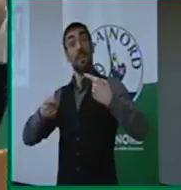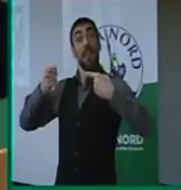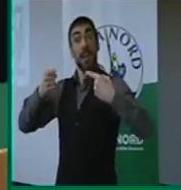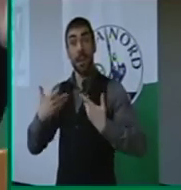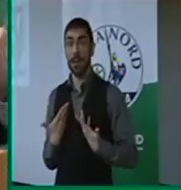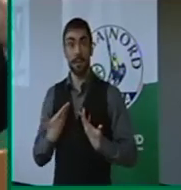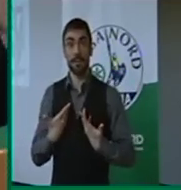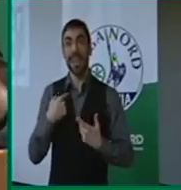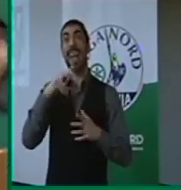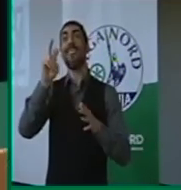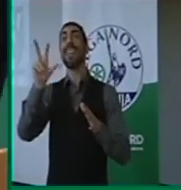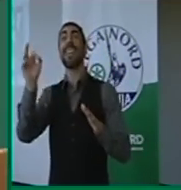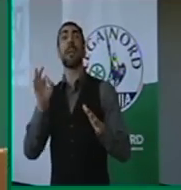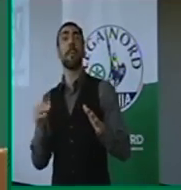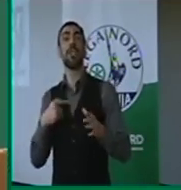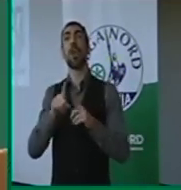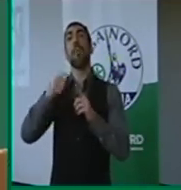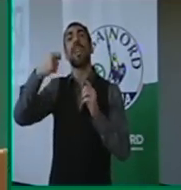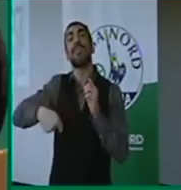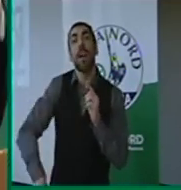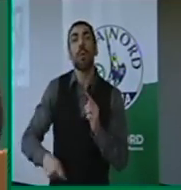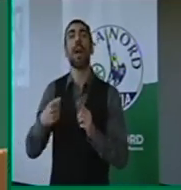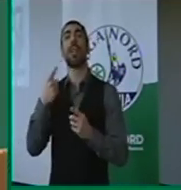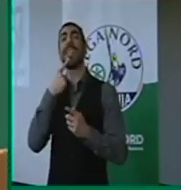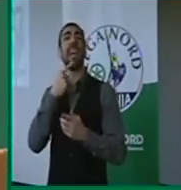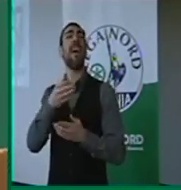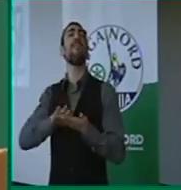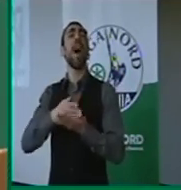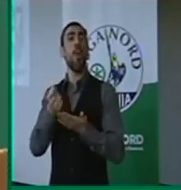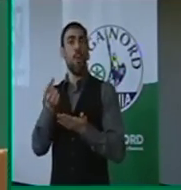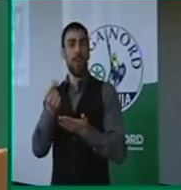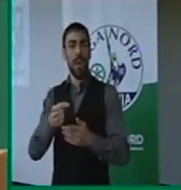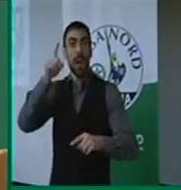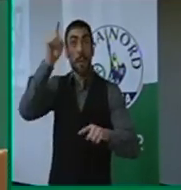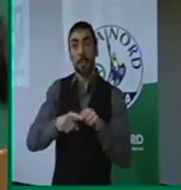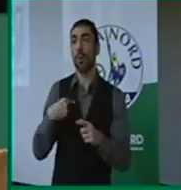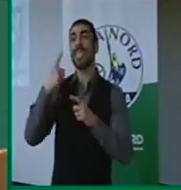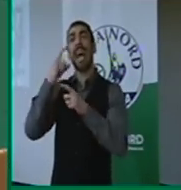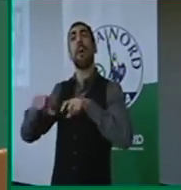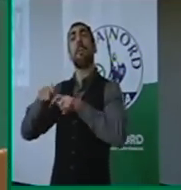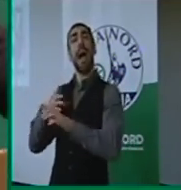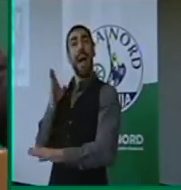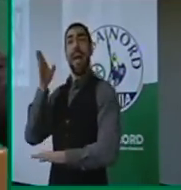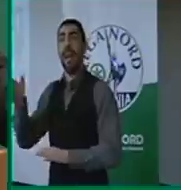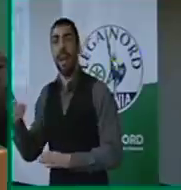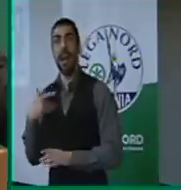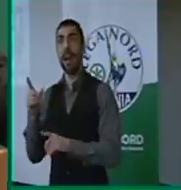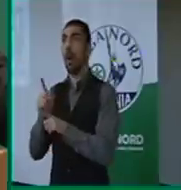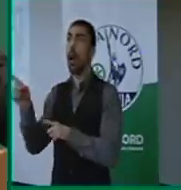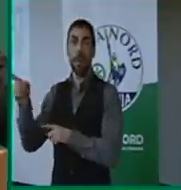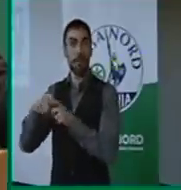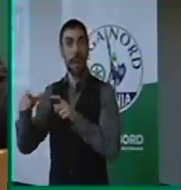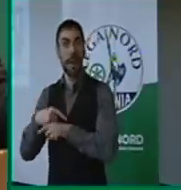20% 30% di di svantaggio di valuta se noi andiamo in banca se una nostra impresa va in banca gli fanno un bel